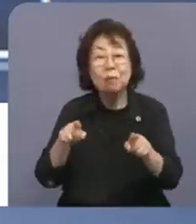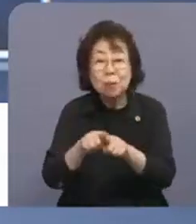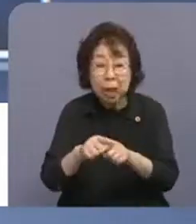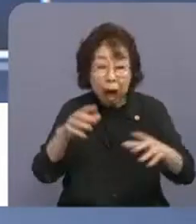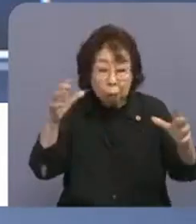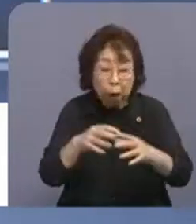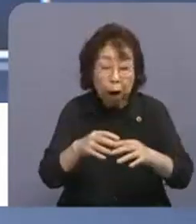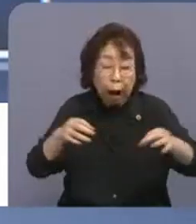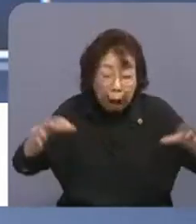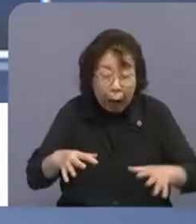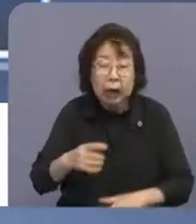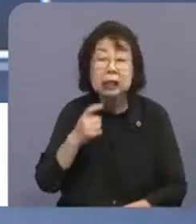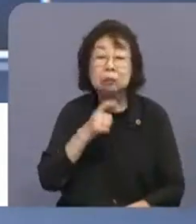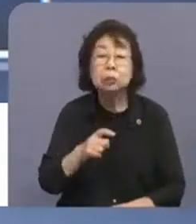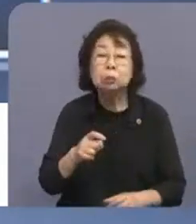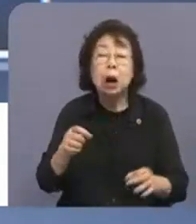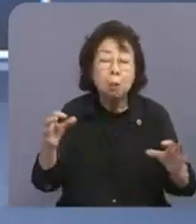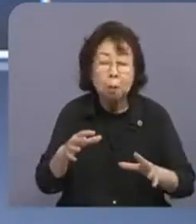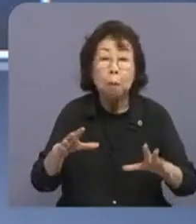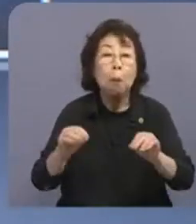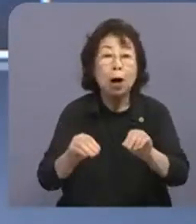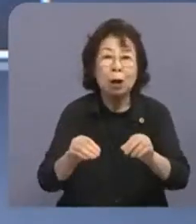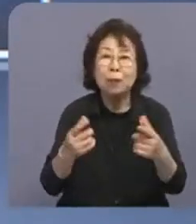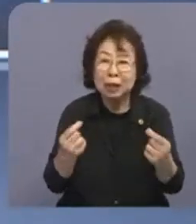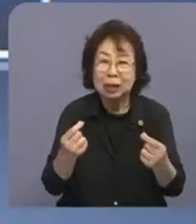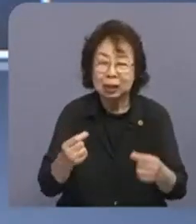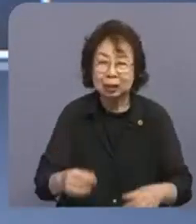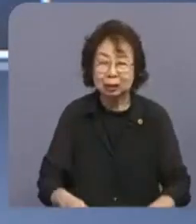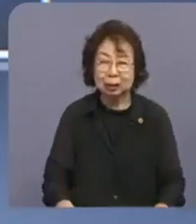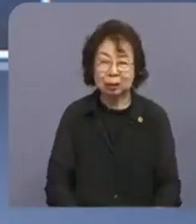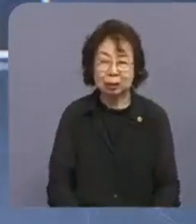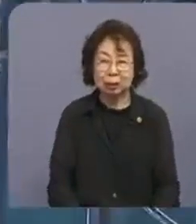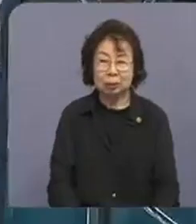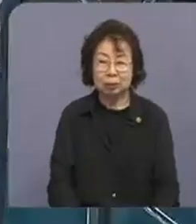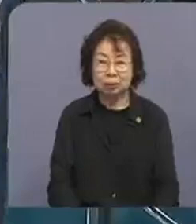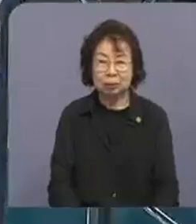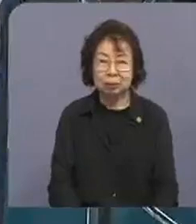만에 마감될 정도입니다. 보도에 최종 기자입니다.